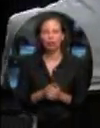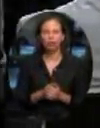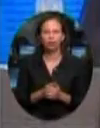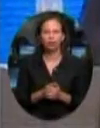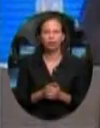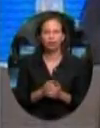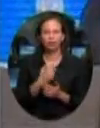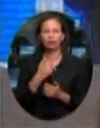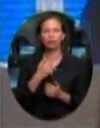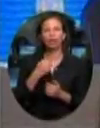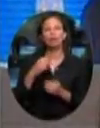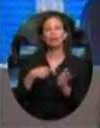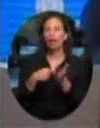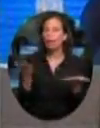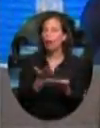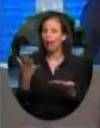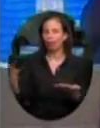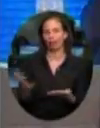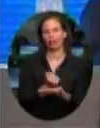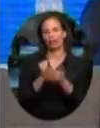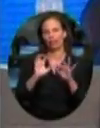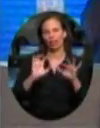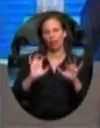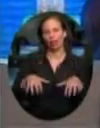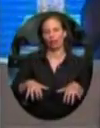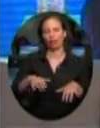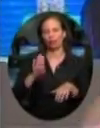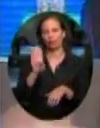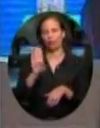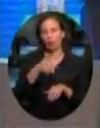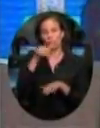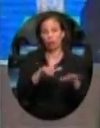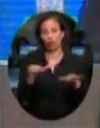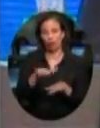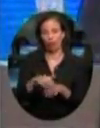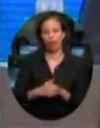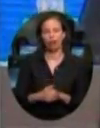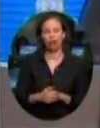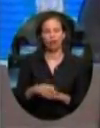נתניהו, ואולי גם את ה-DNA של המפלגה. מנגד